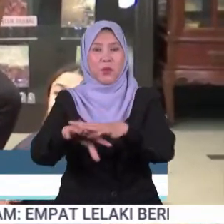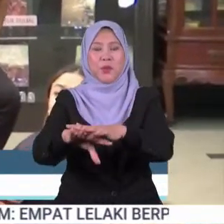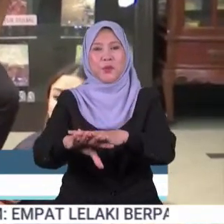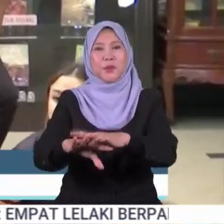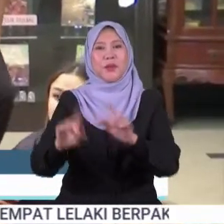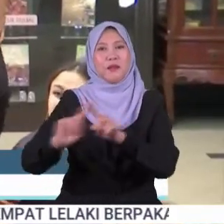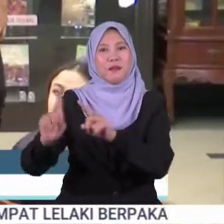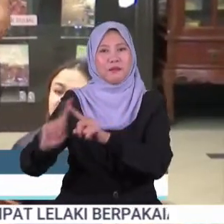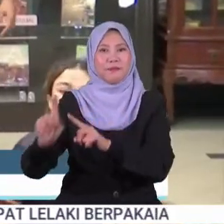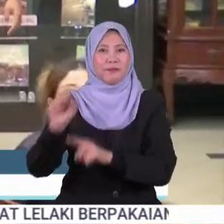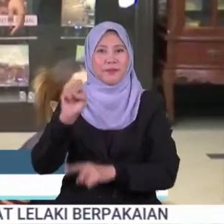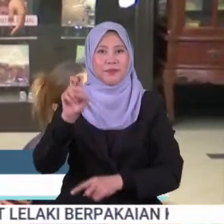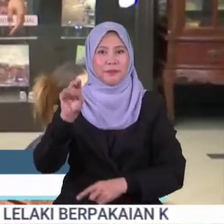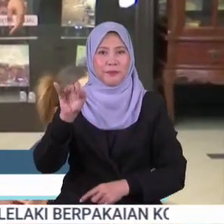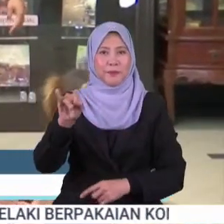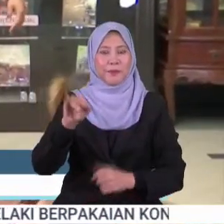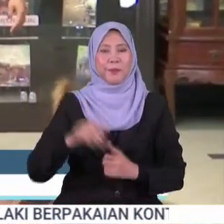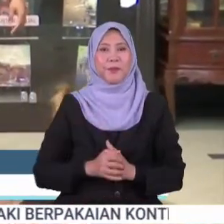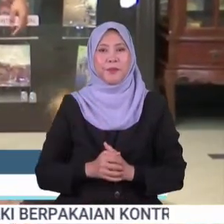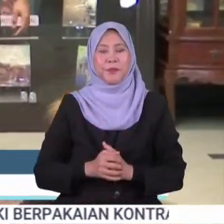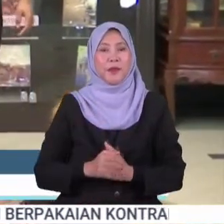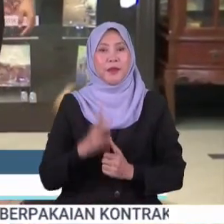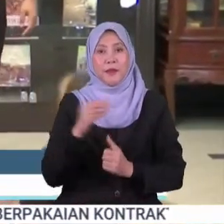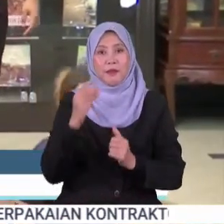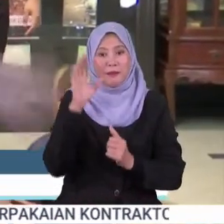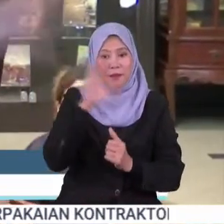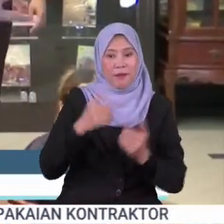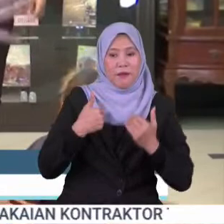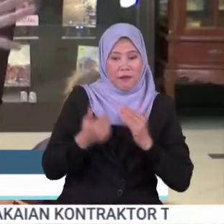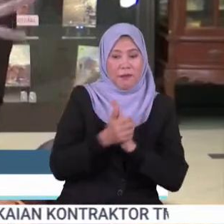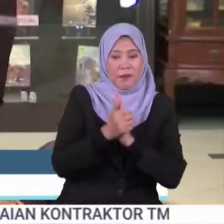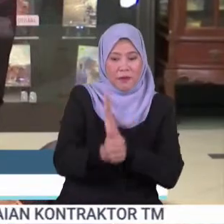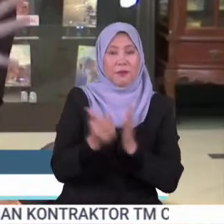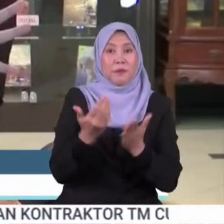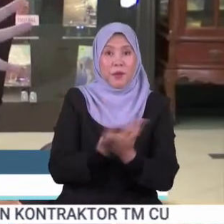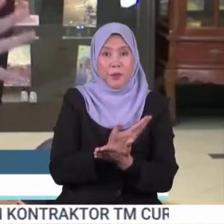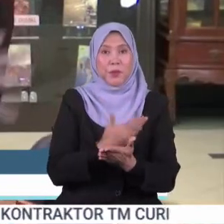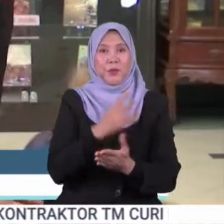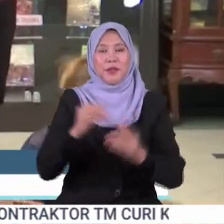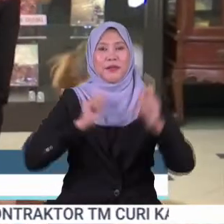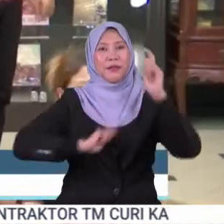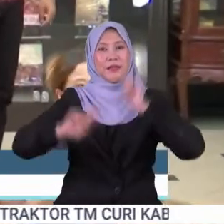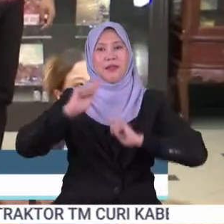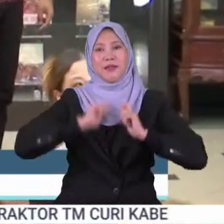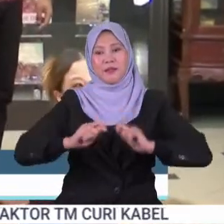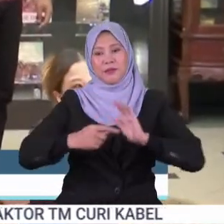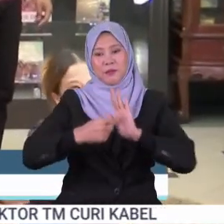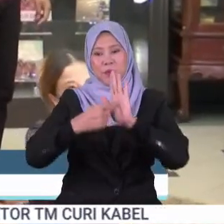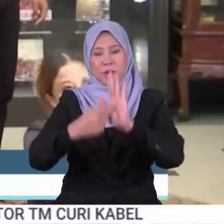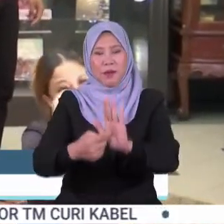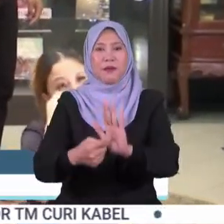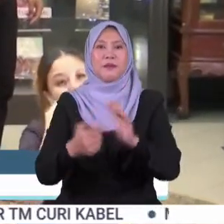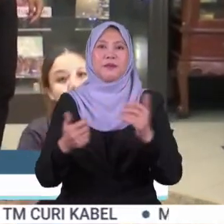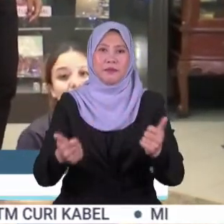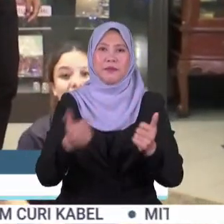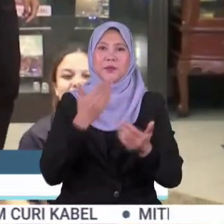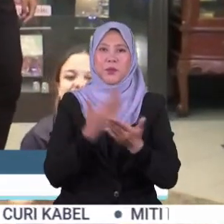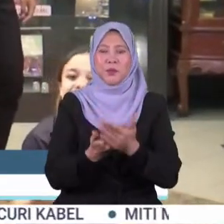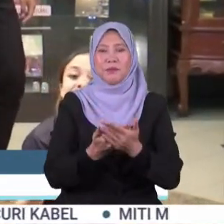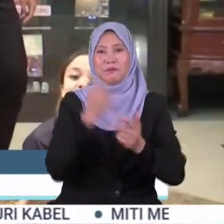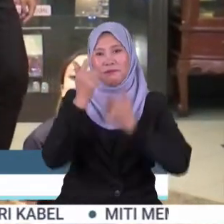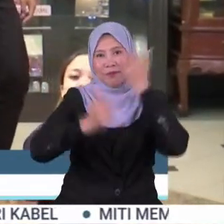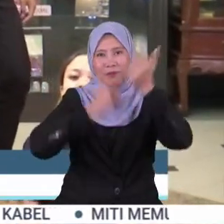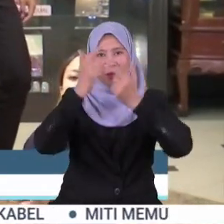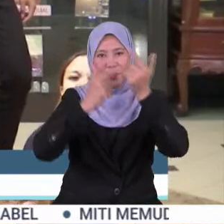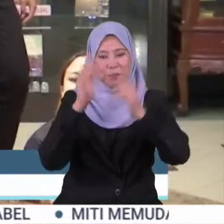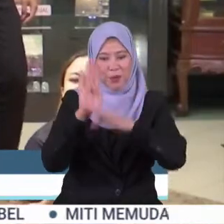pelbagai genre seni ini. Di samping mencungkil bakat baru, naskah yang diterjemahkan mampu menjadi manifestasi pelancongan